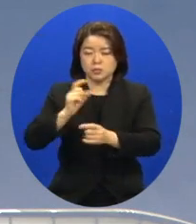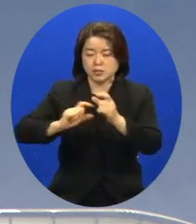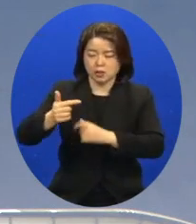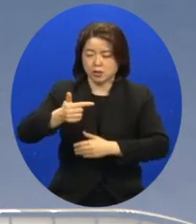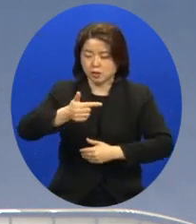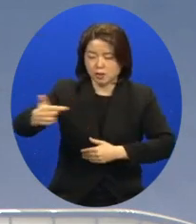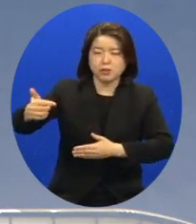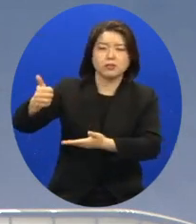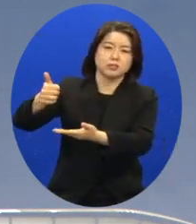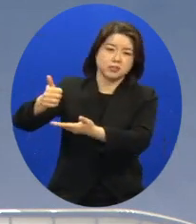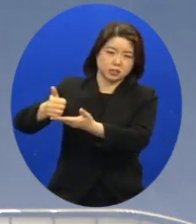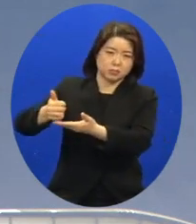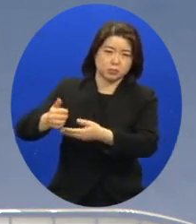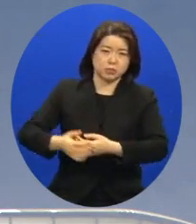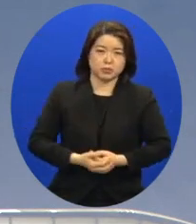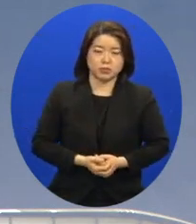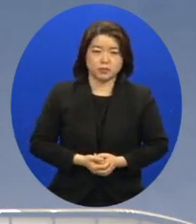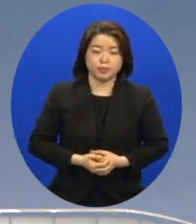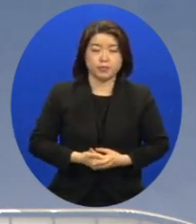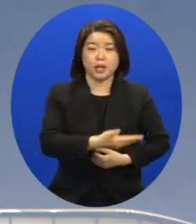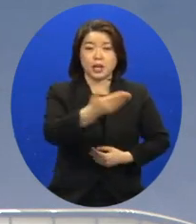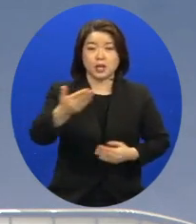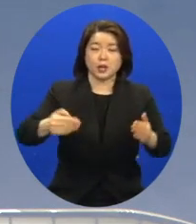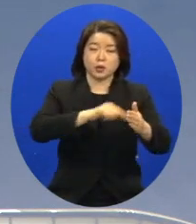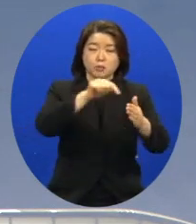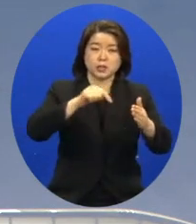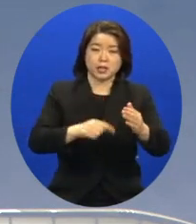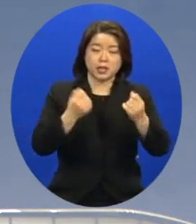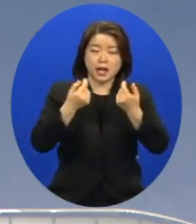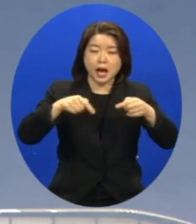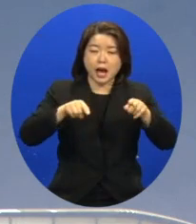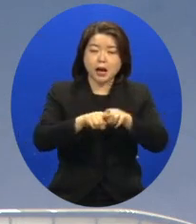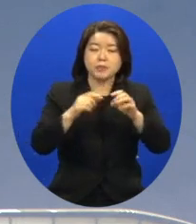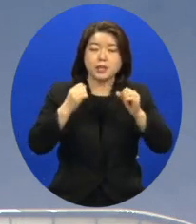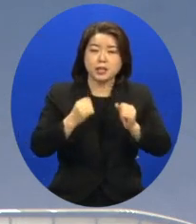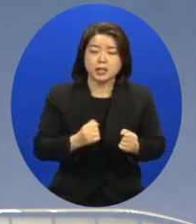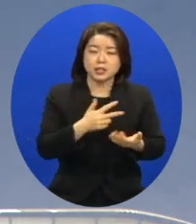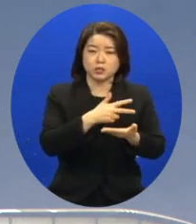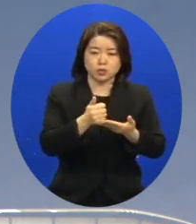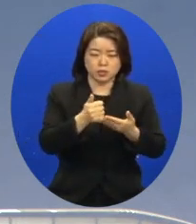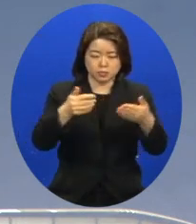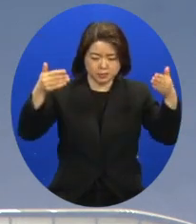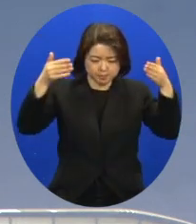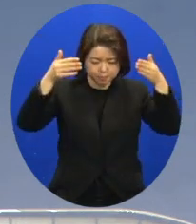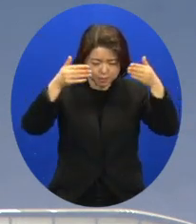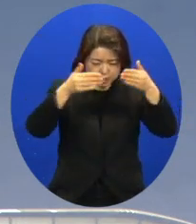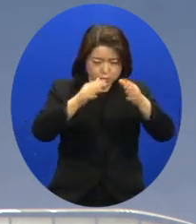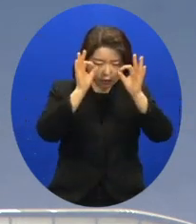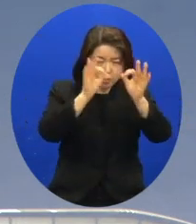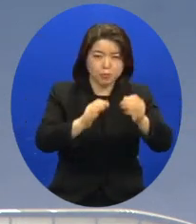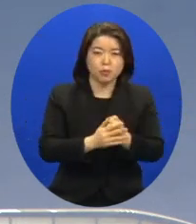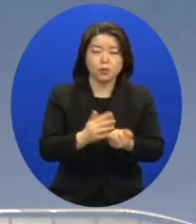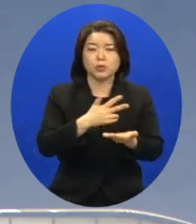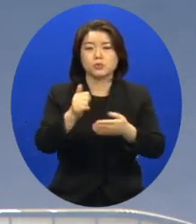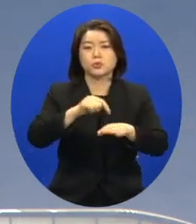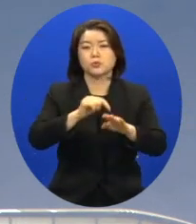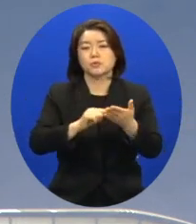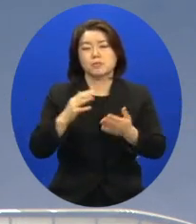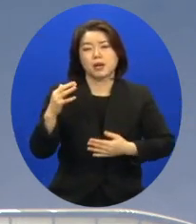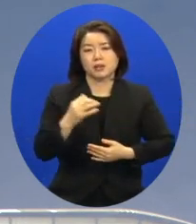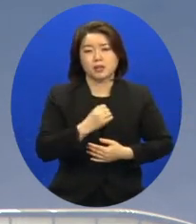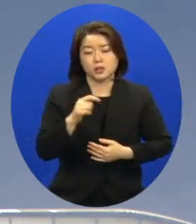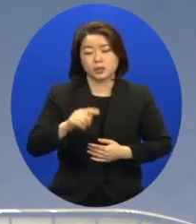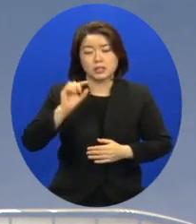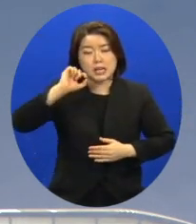분이십니다. 여러분 안에 함께 계시는 주님을 주목하시고 주님의 마음으로 이